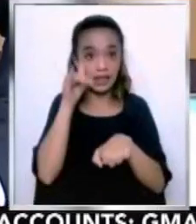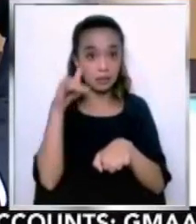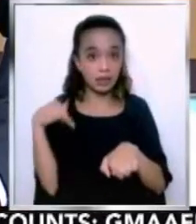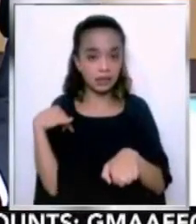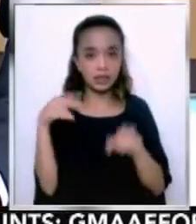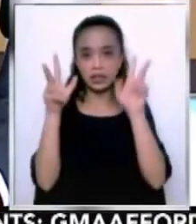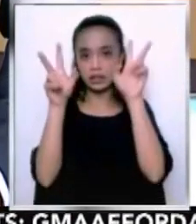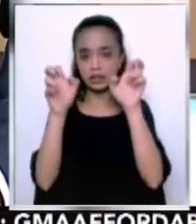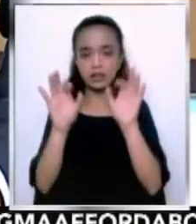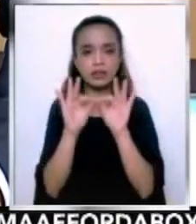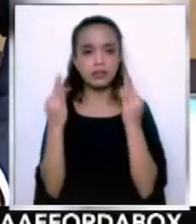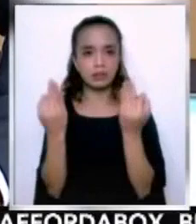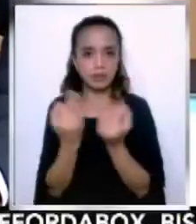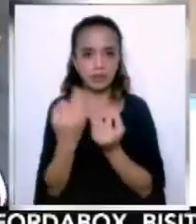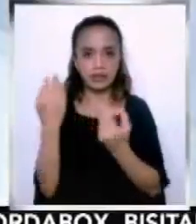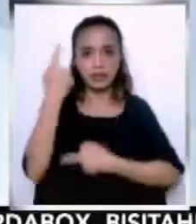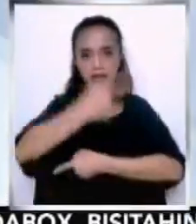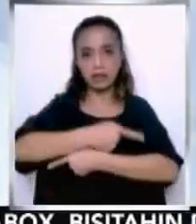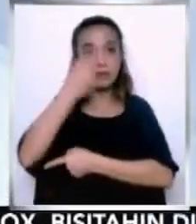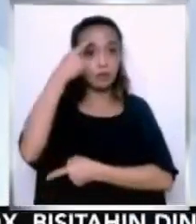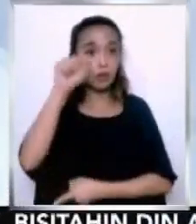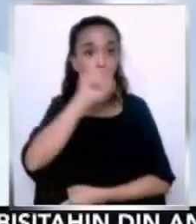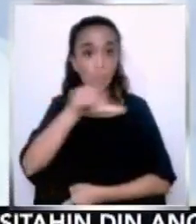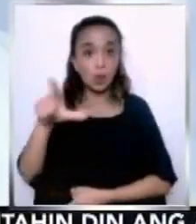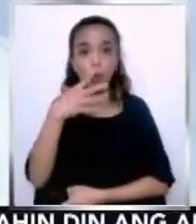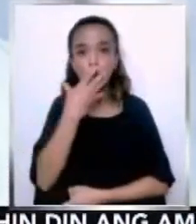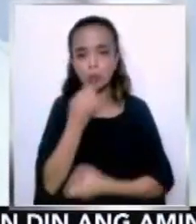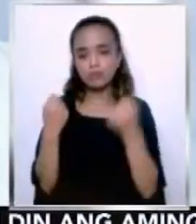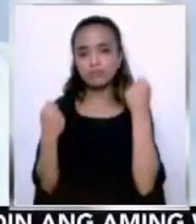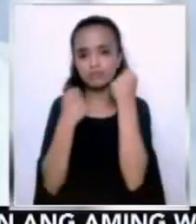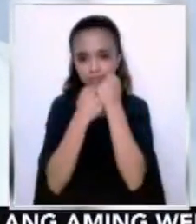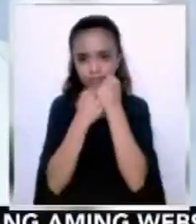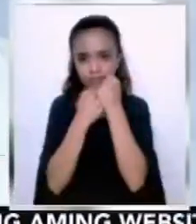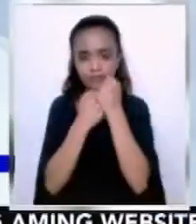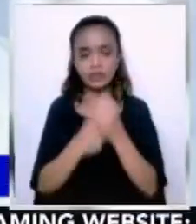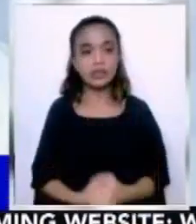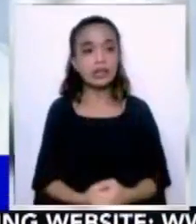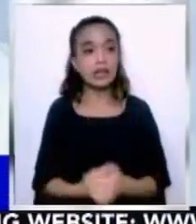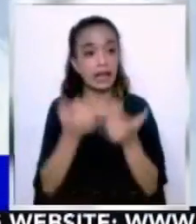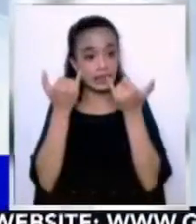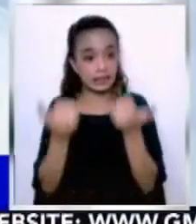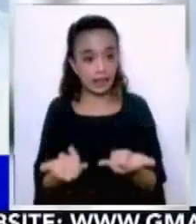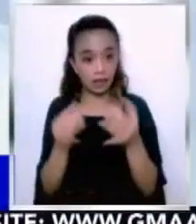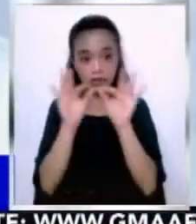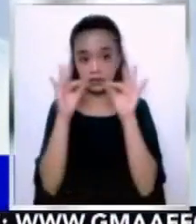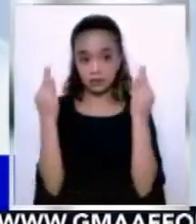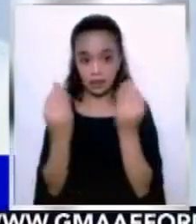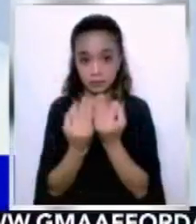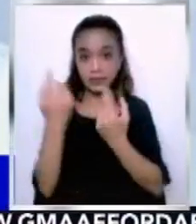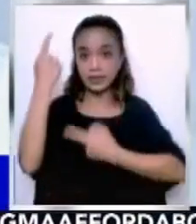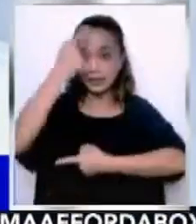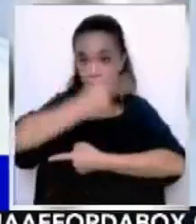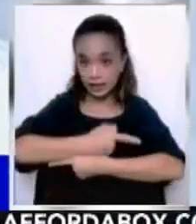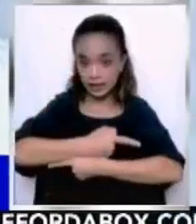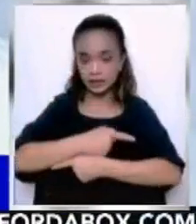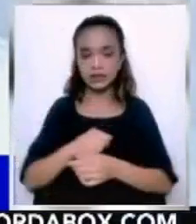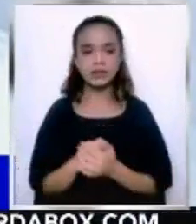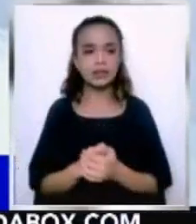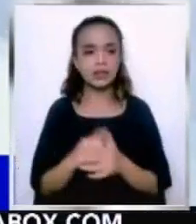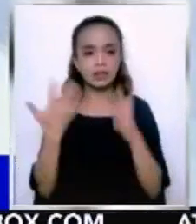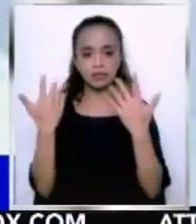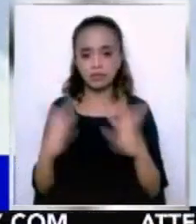para sa mga taga-suporta. It's a family day after 2 years